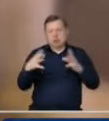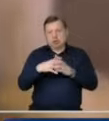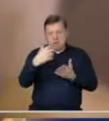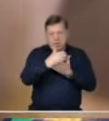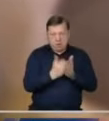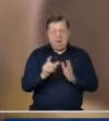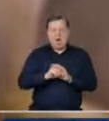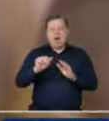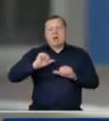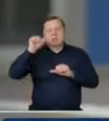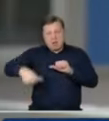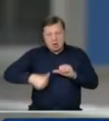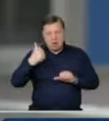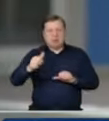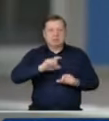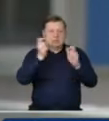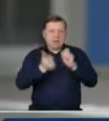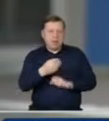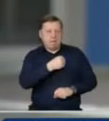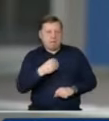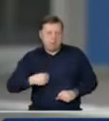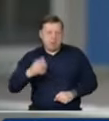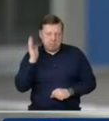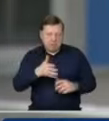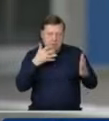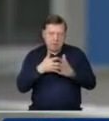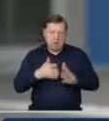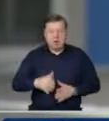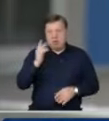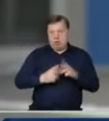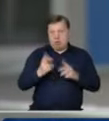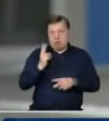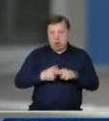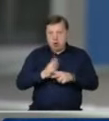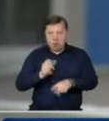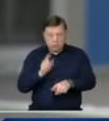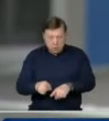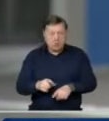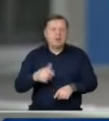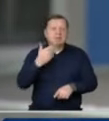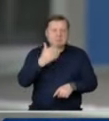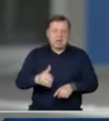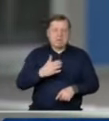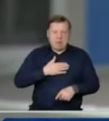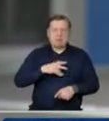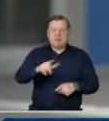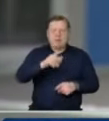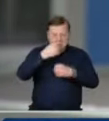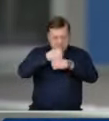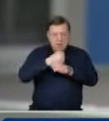zostanie rozszerzony na cały kraj. Leczenie zanim objawy choroby się pojawią, a możemy to robić dzięki wykonaniu badania